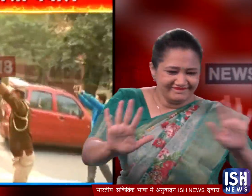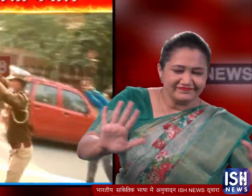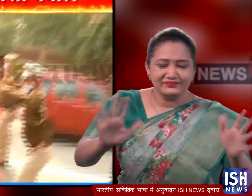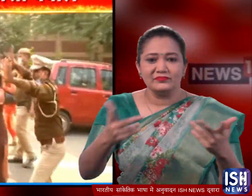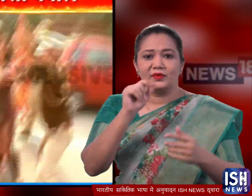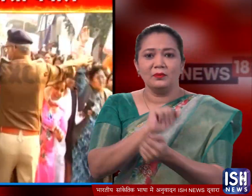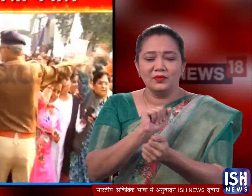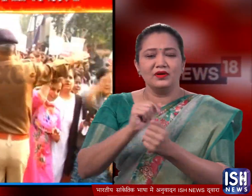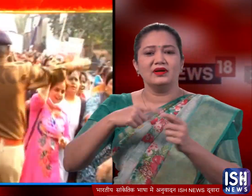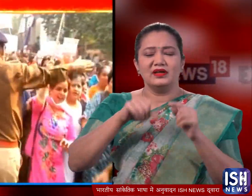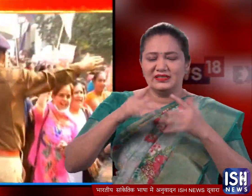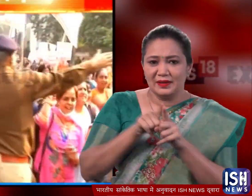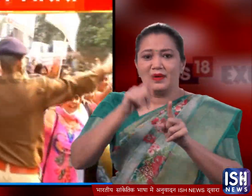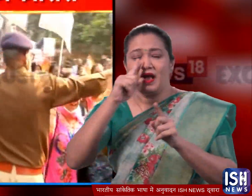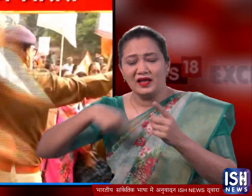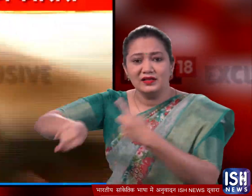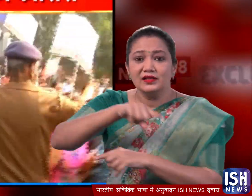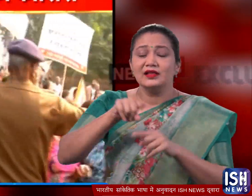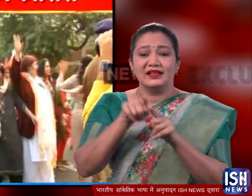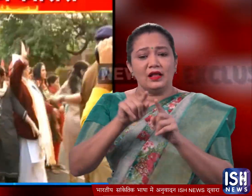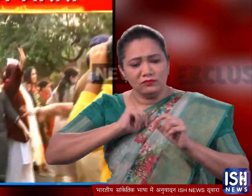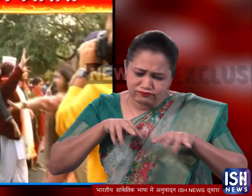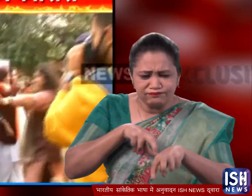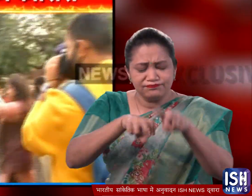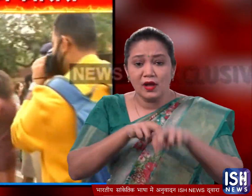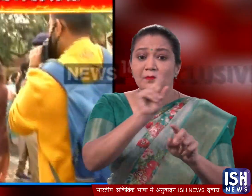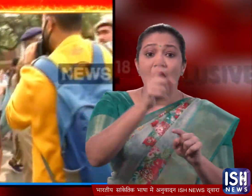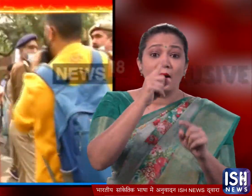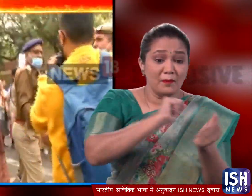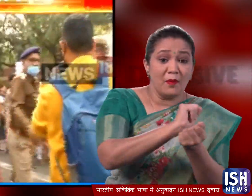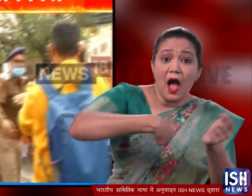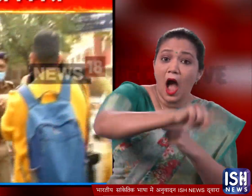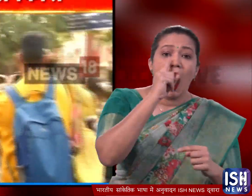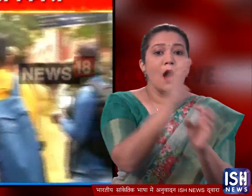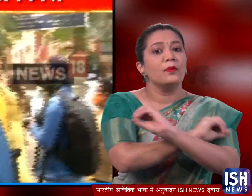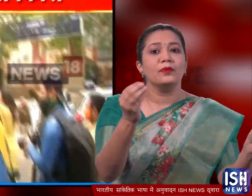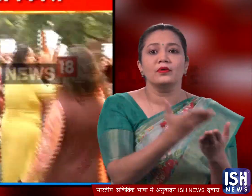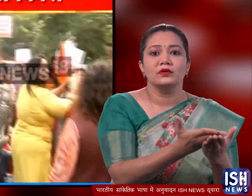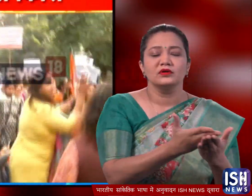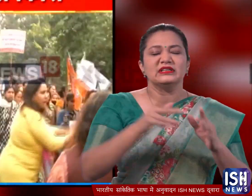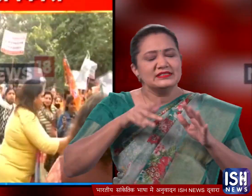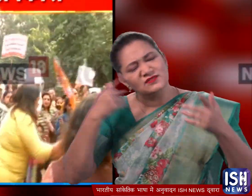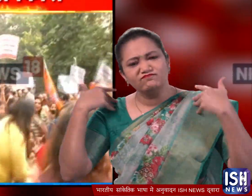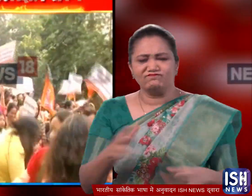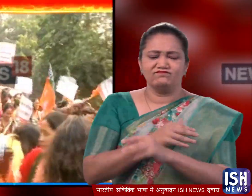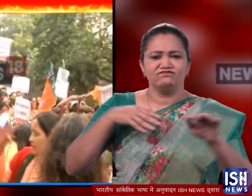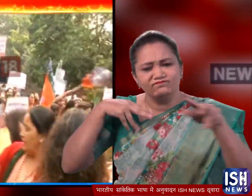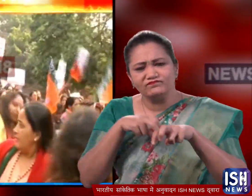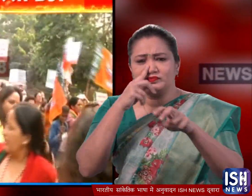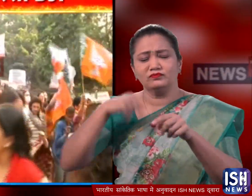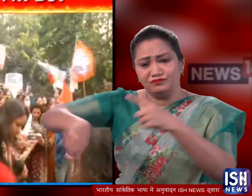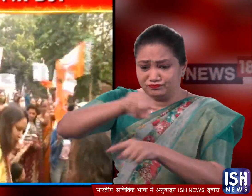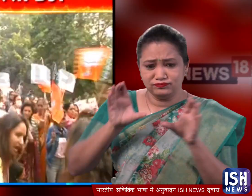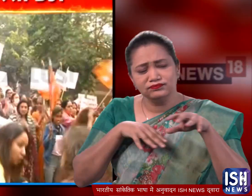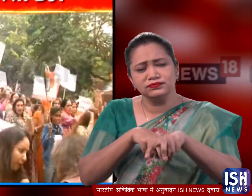लिए महिलाएं सड़कों पर उतरी थीं और सुरक्षा में महिला पुलिस नहीं थी, इसलिए प्रदर्शनकारी बेरोक आगे बढ़ते दिखे। थोड़ी दूर पहुंचने के बाद महिलाओं